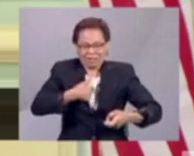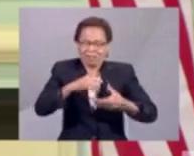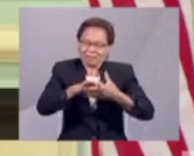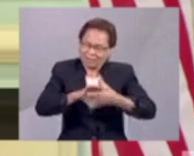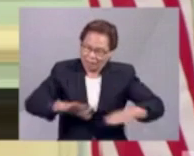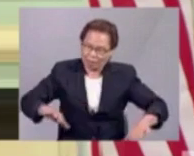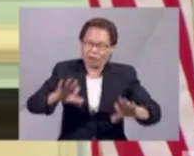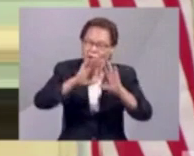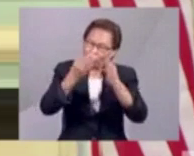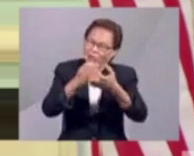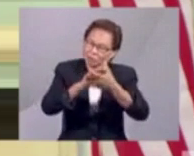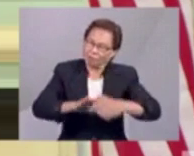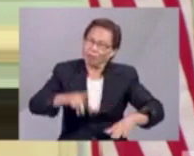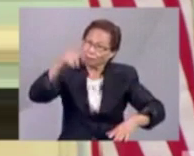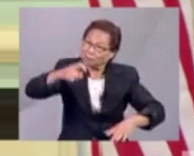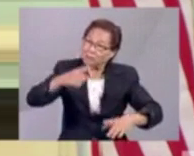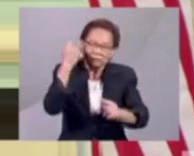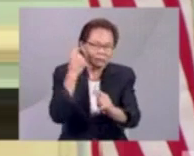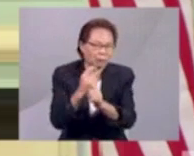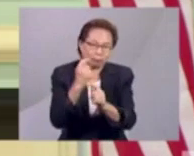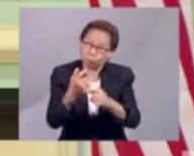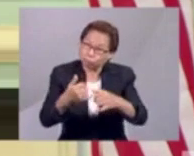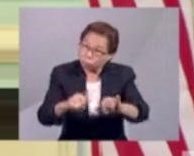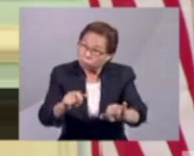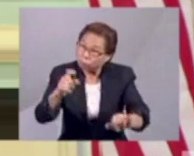kita selamat mesti terus dikekalkan.